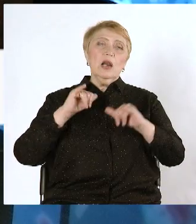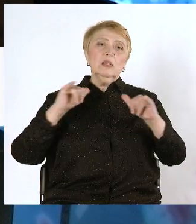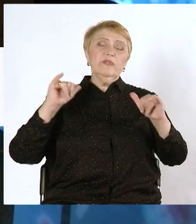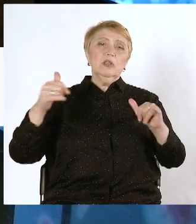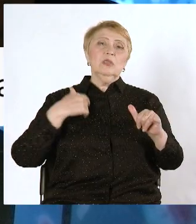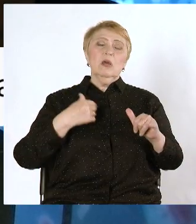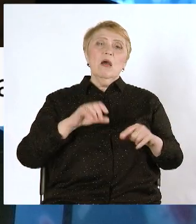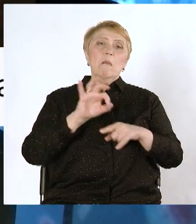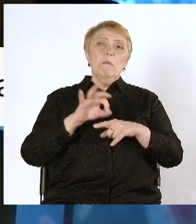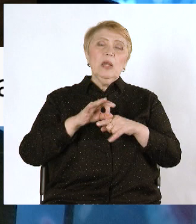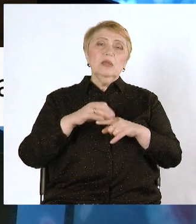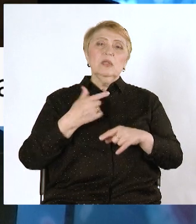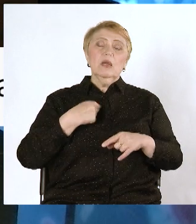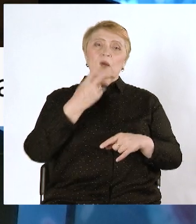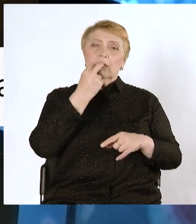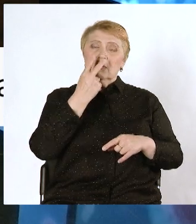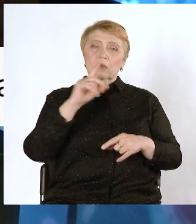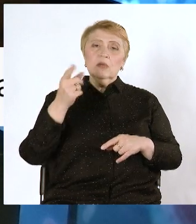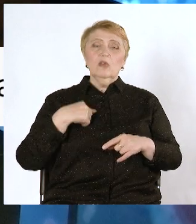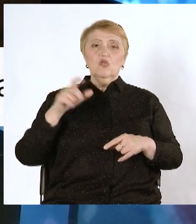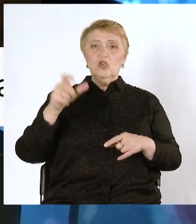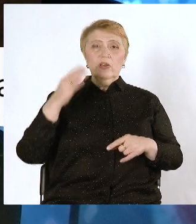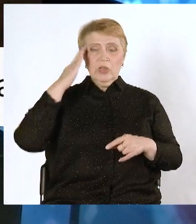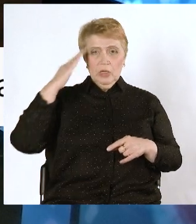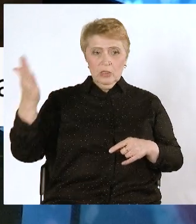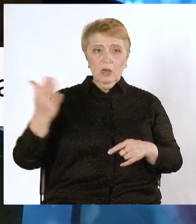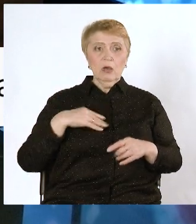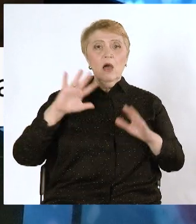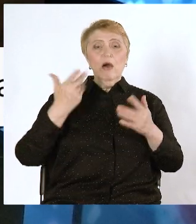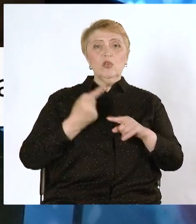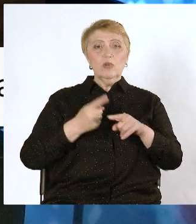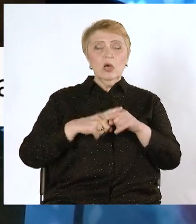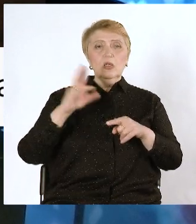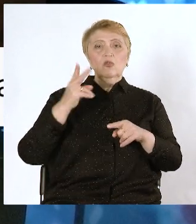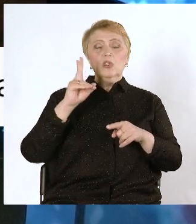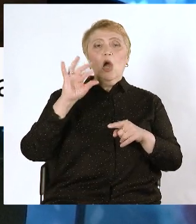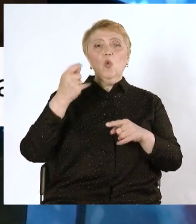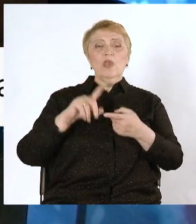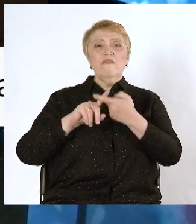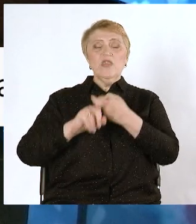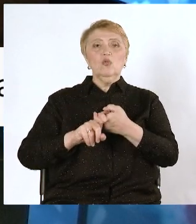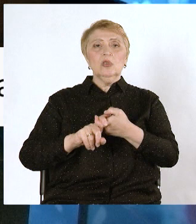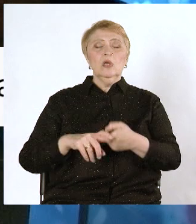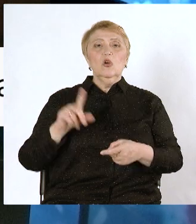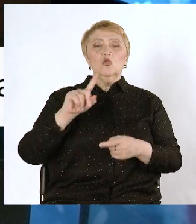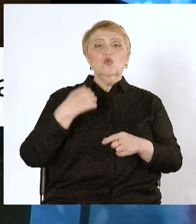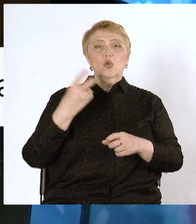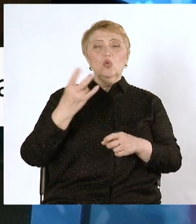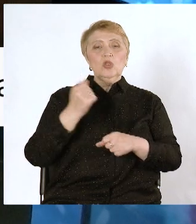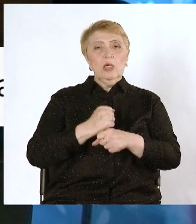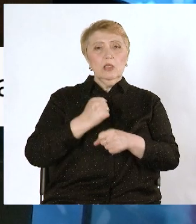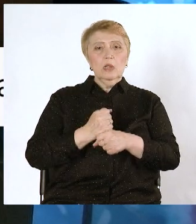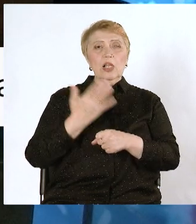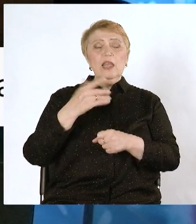еще не поставлен точный диагноз to check не знает а вдруг это коронавирус а вдруг это просто r&b и вот что делать в такой ситуации какие